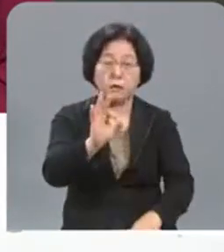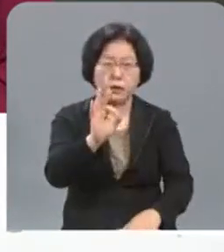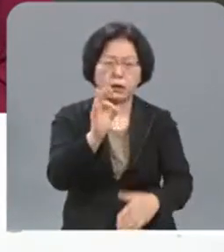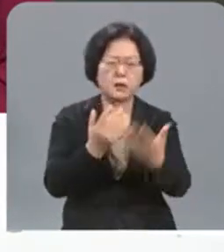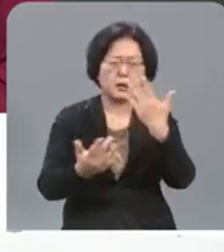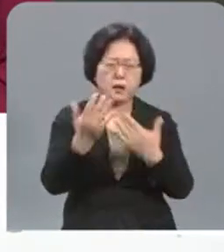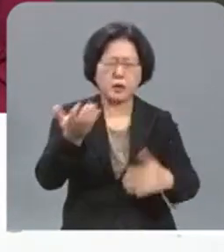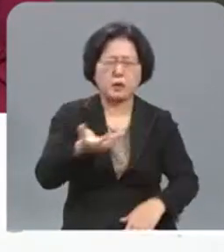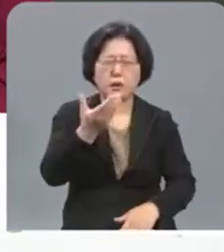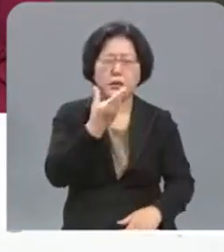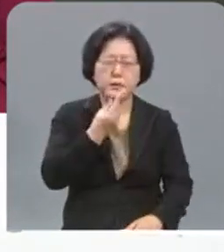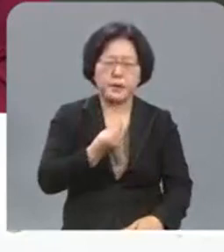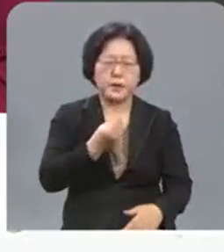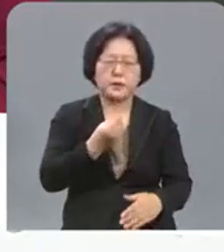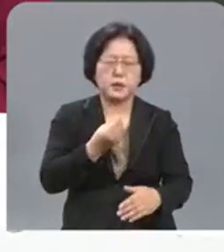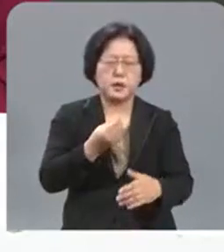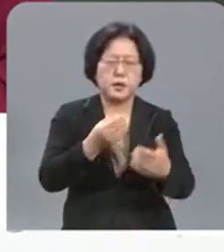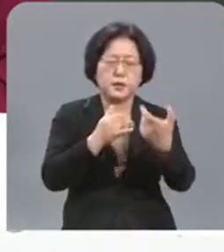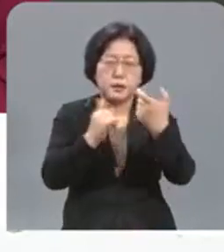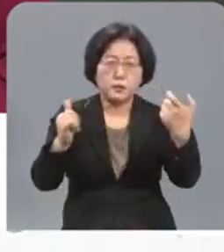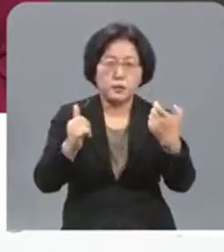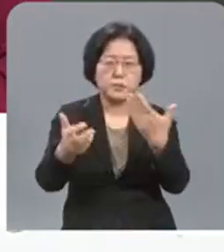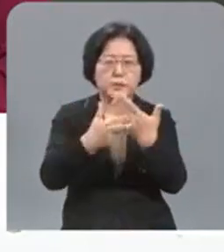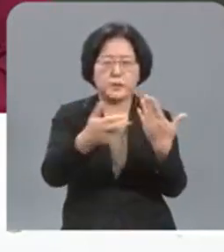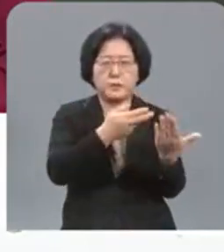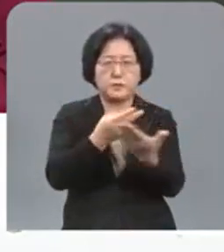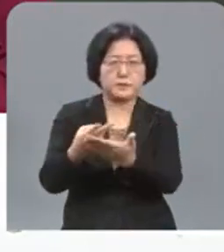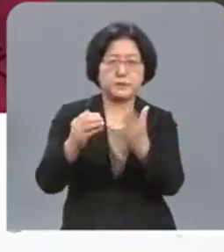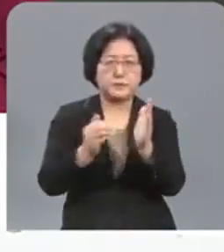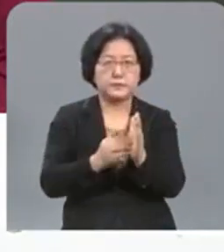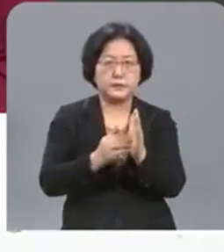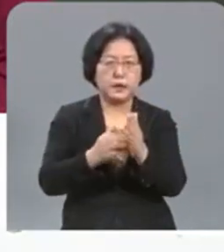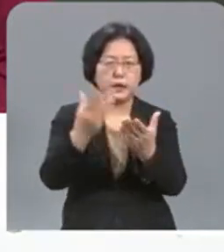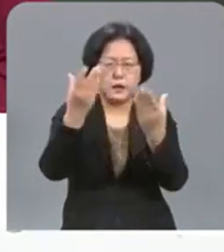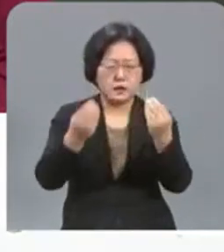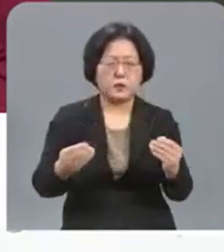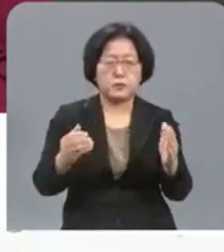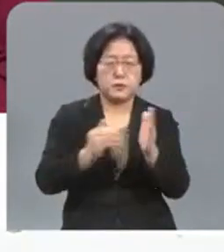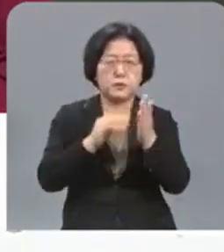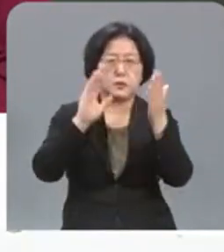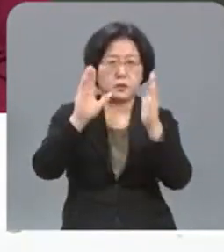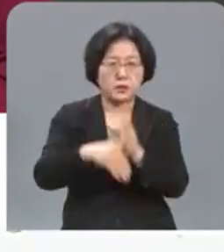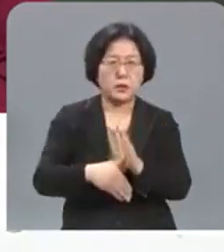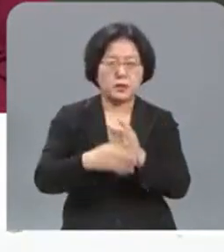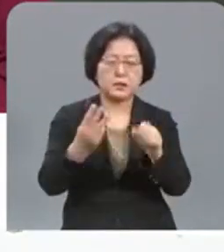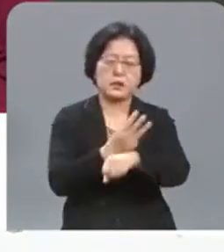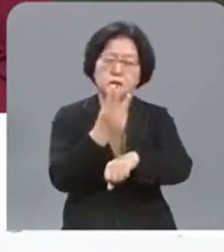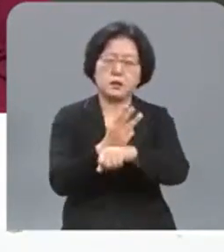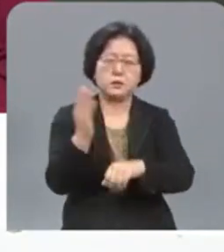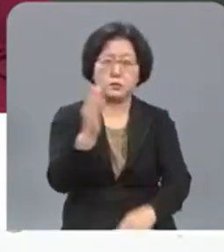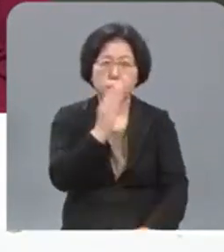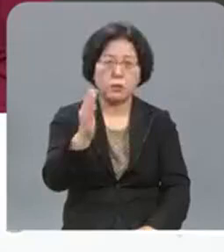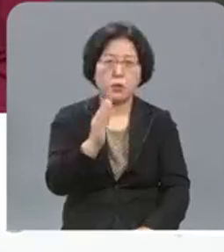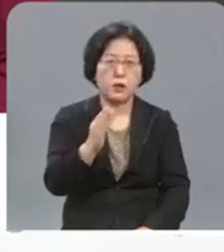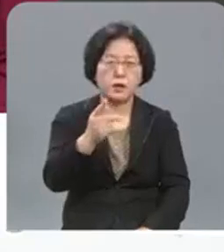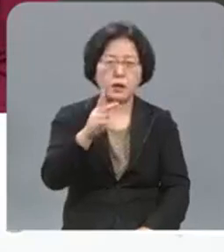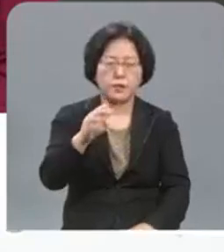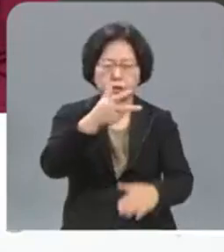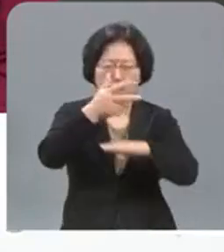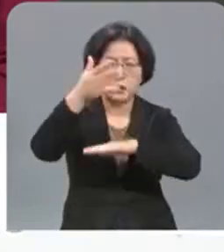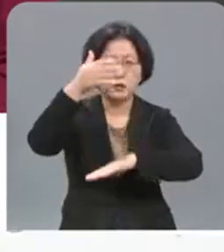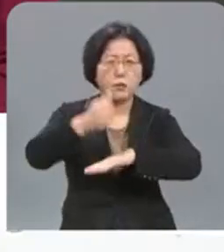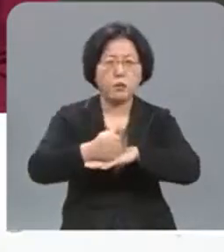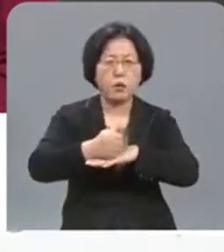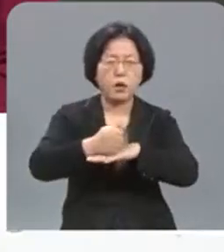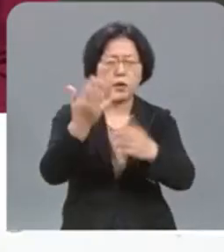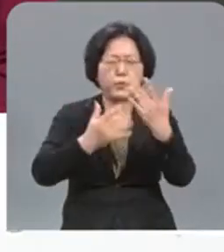탔고 연기를 마신 주민 60여 명이 병원으로 옮겨졌습니다. 진화가 완료될 때까지 3시간이 걸렸는데 KBS 취재